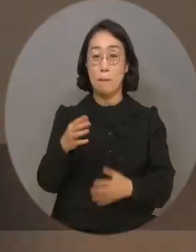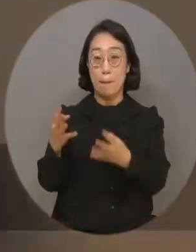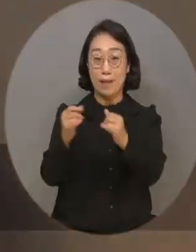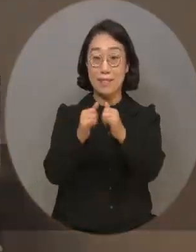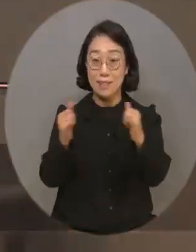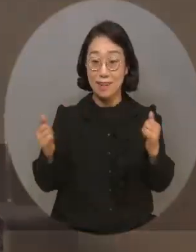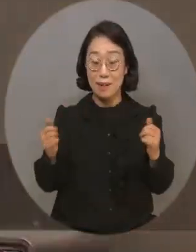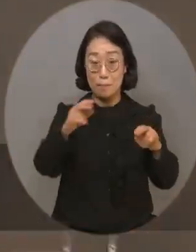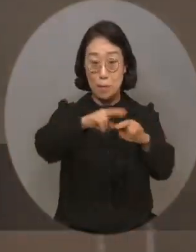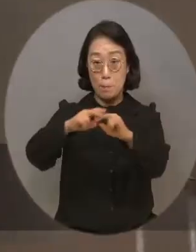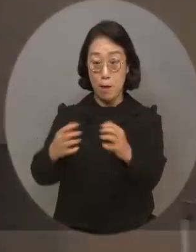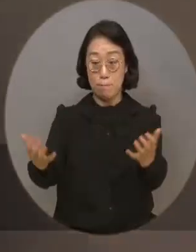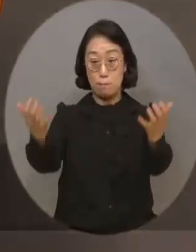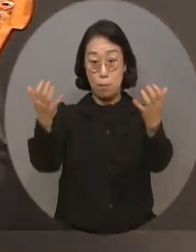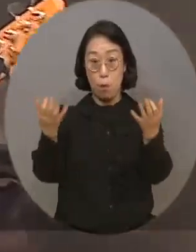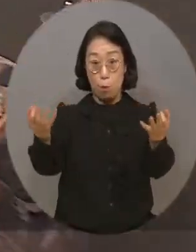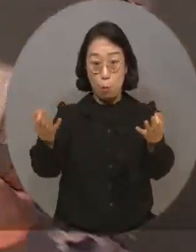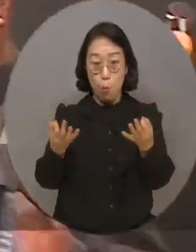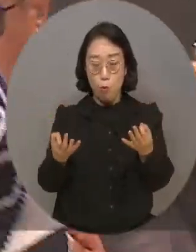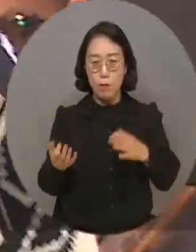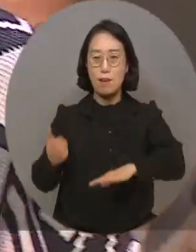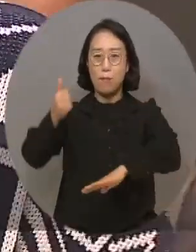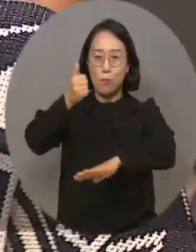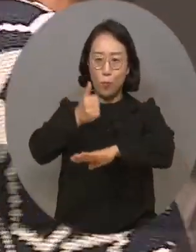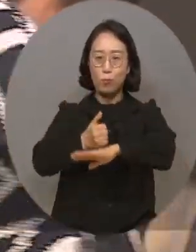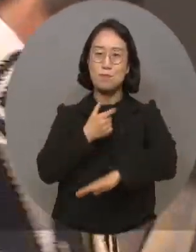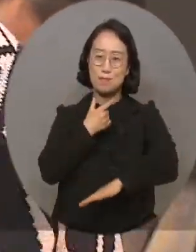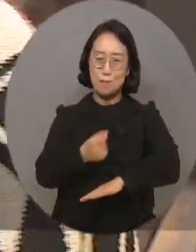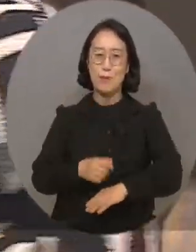많은 사람들 앞에서 무대 한번 서보고 싶었습니다.